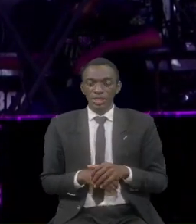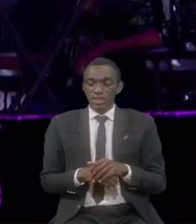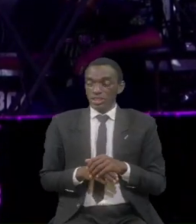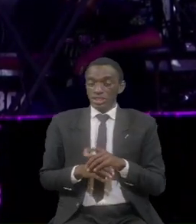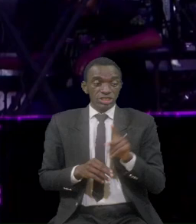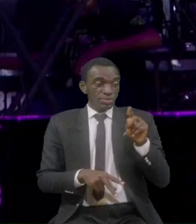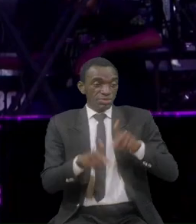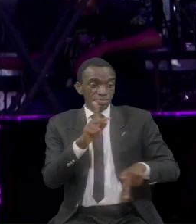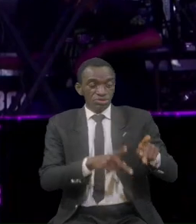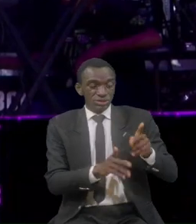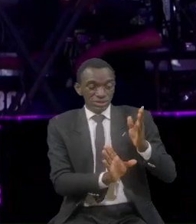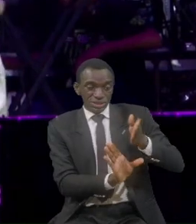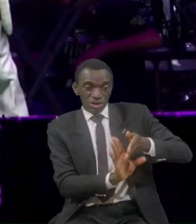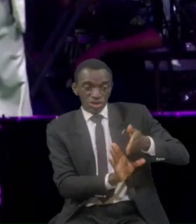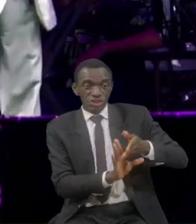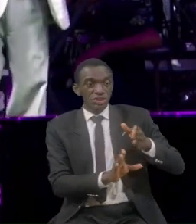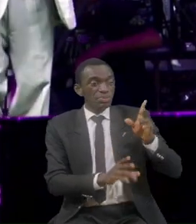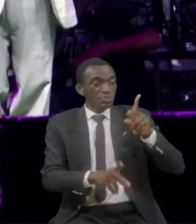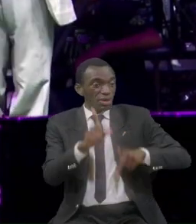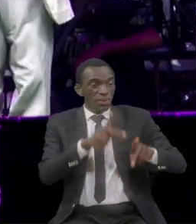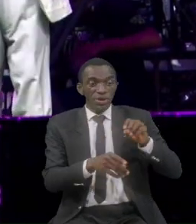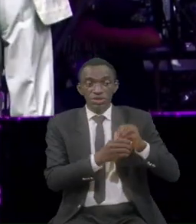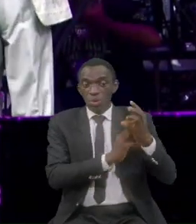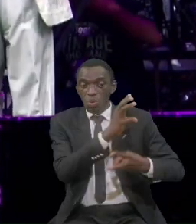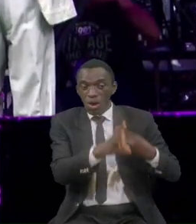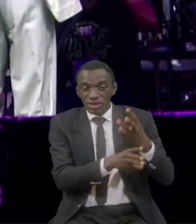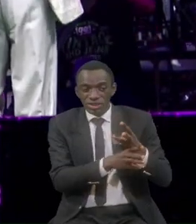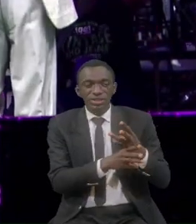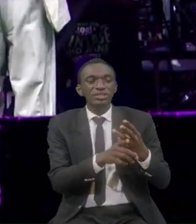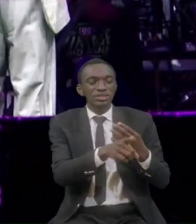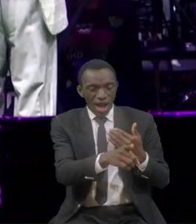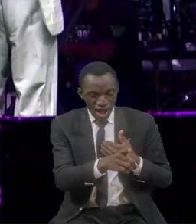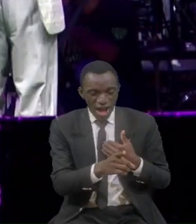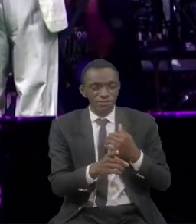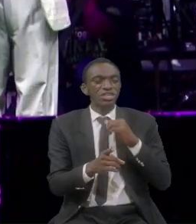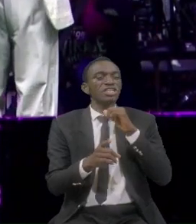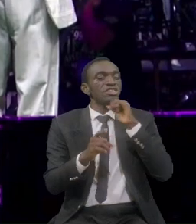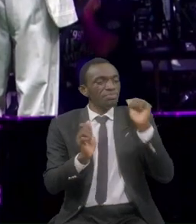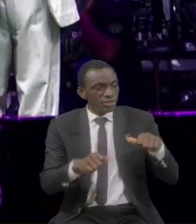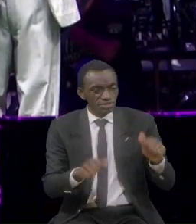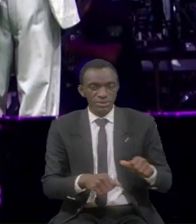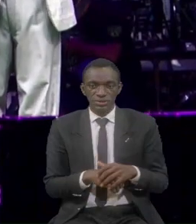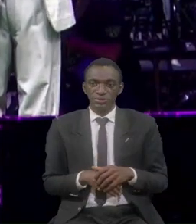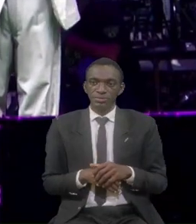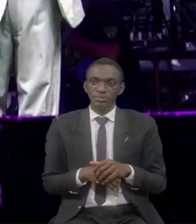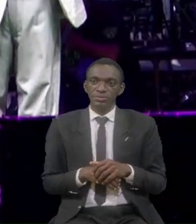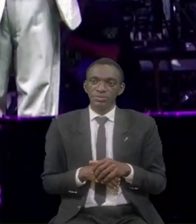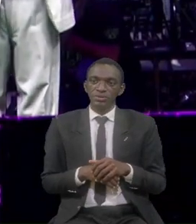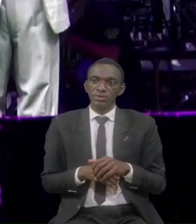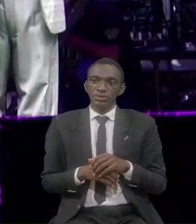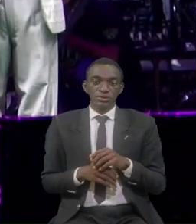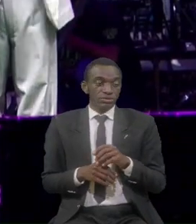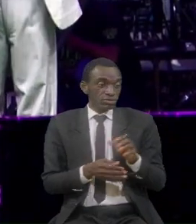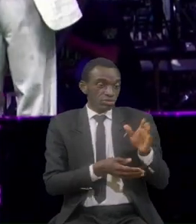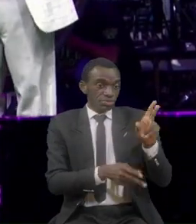world. Kung imong tan-aw na sa mga psikolohiya, mga tao sa nga. And those who try to change people and those who try to